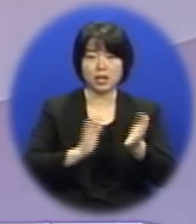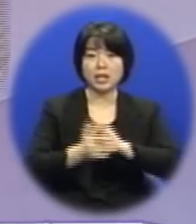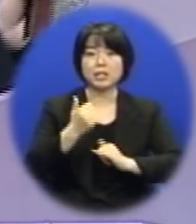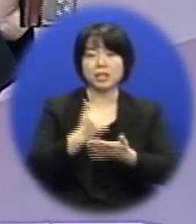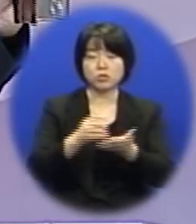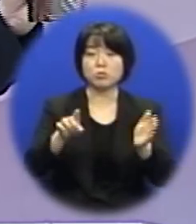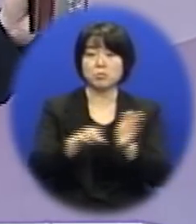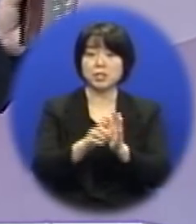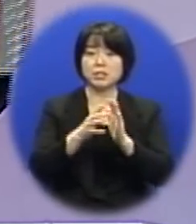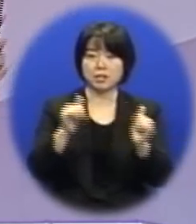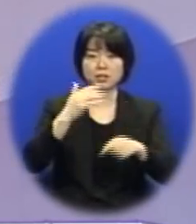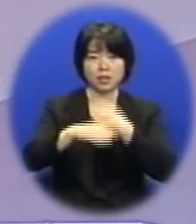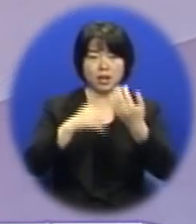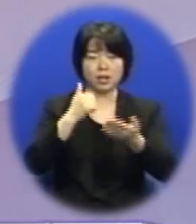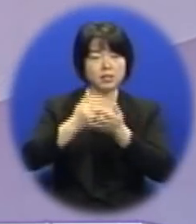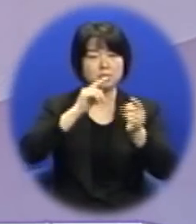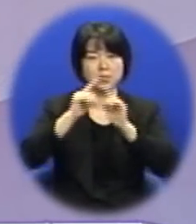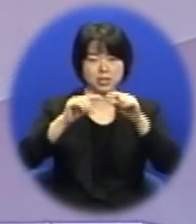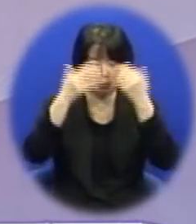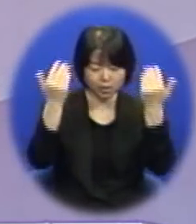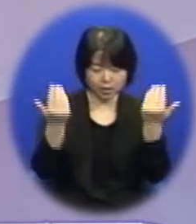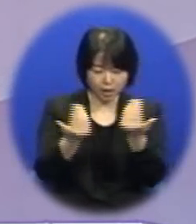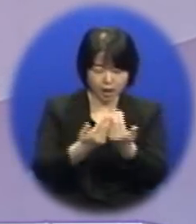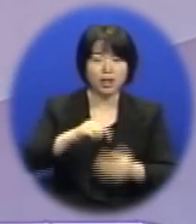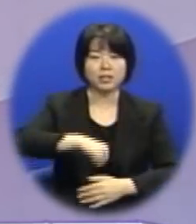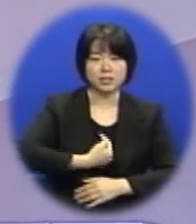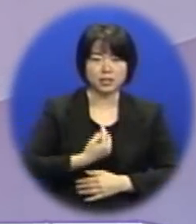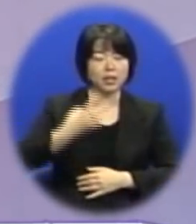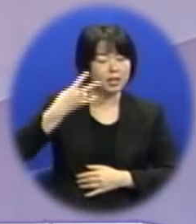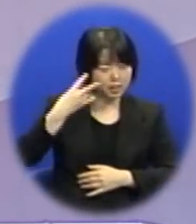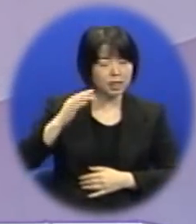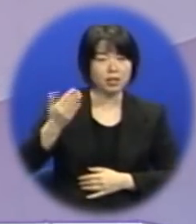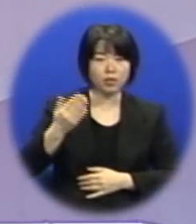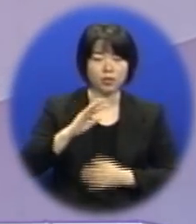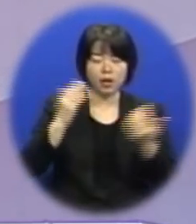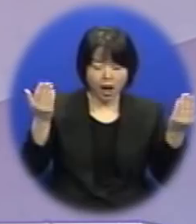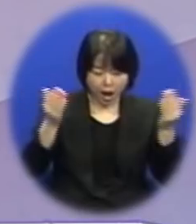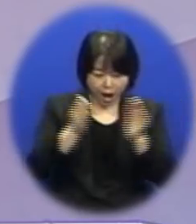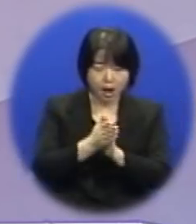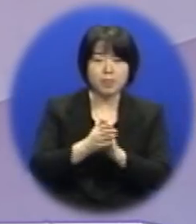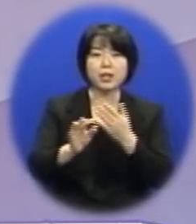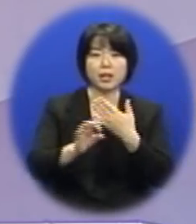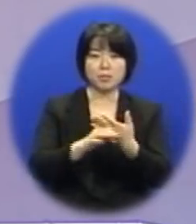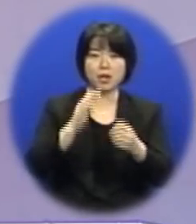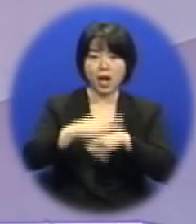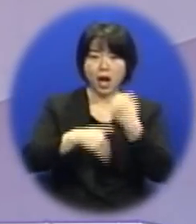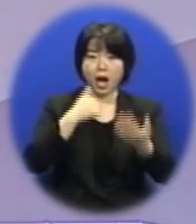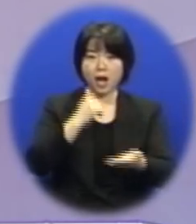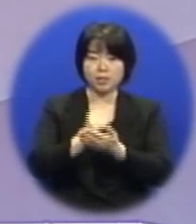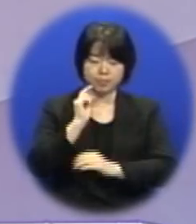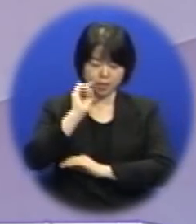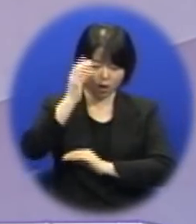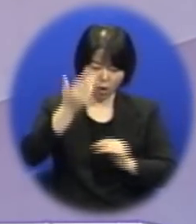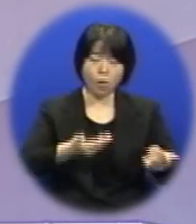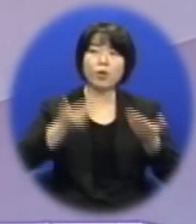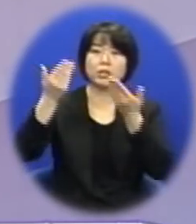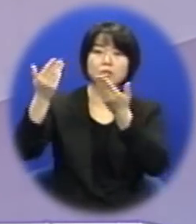자는 하나님의 말씀은 이제 다 자기에게 예가 돼요. 아멘 하기만 하면 하나님께서 영광을